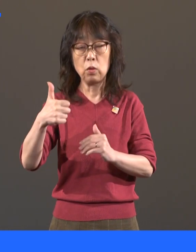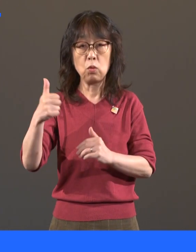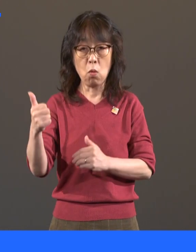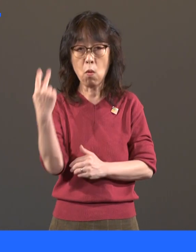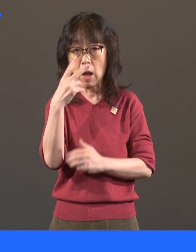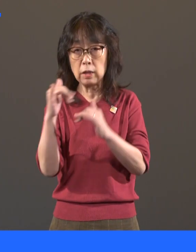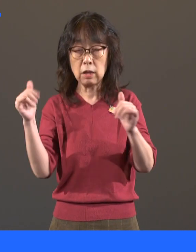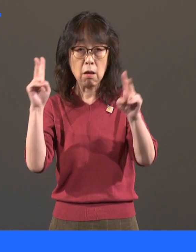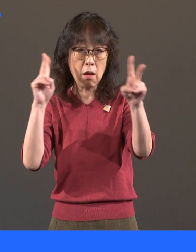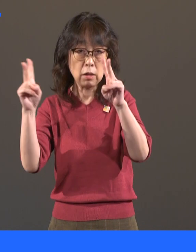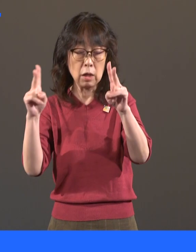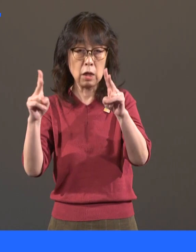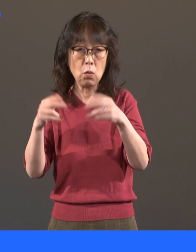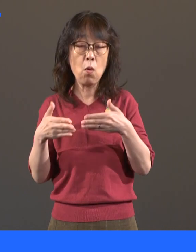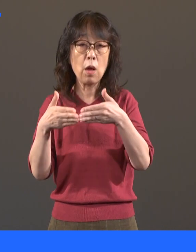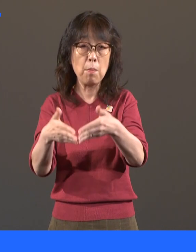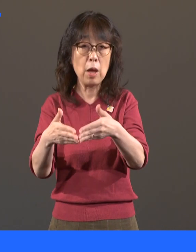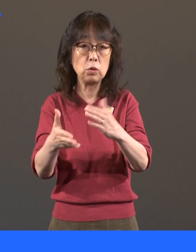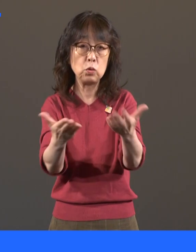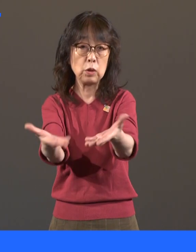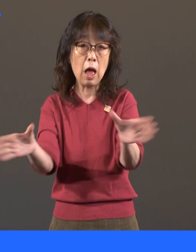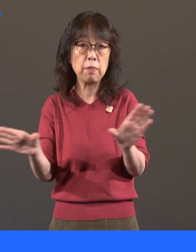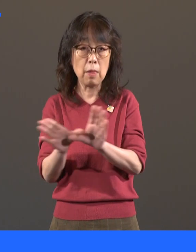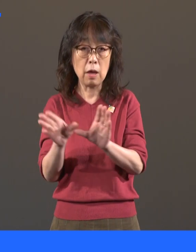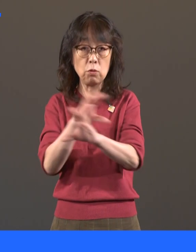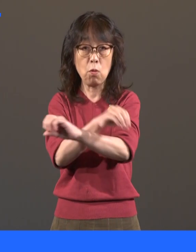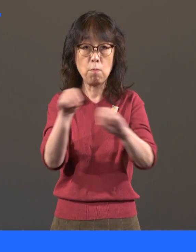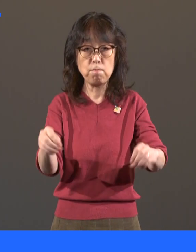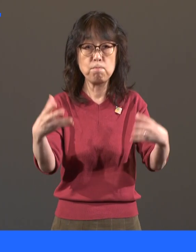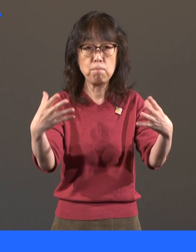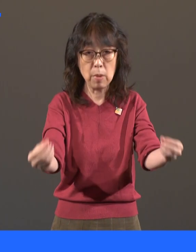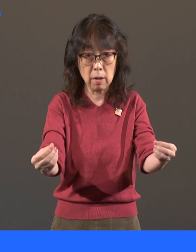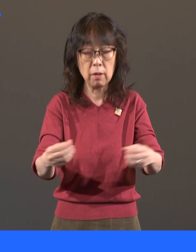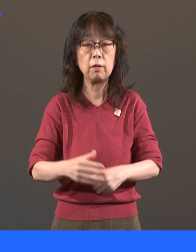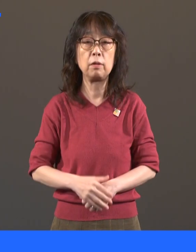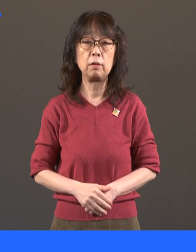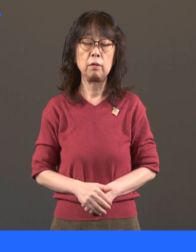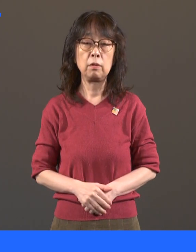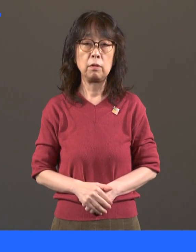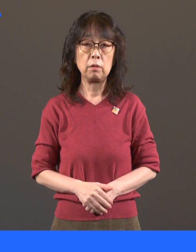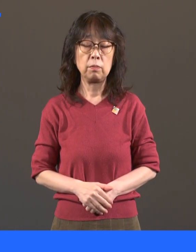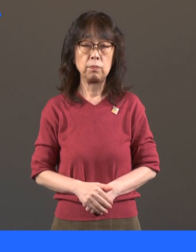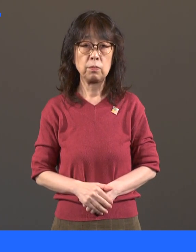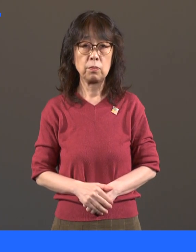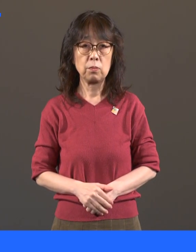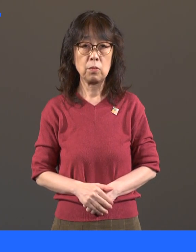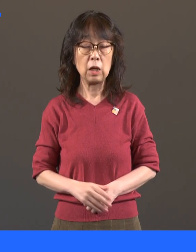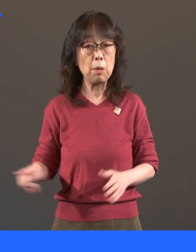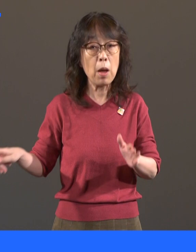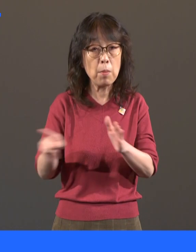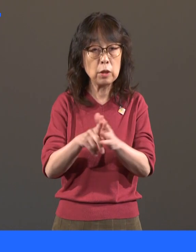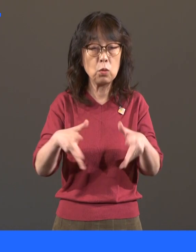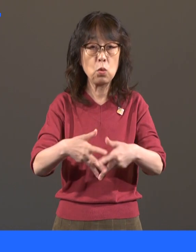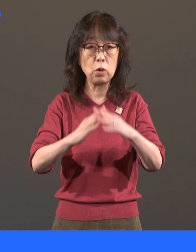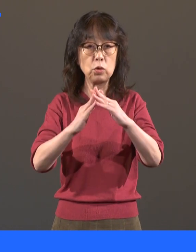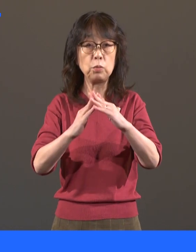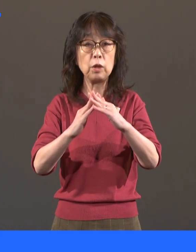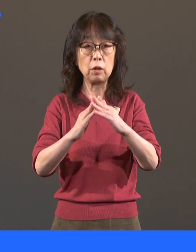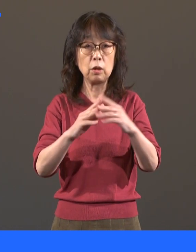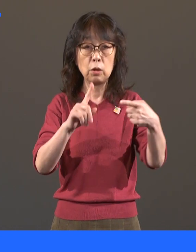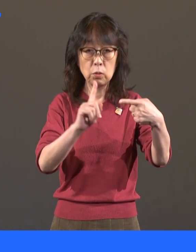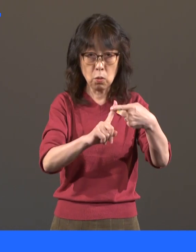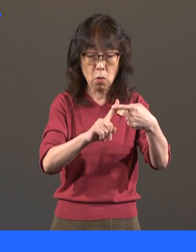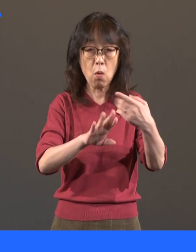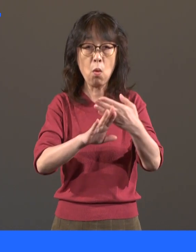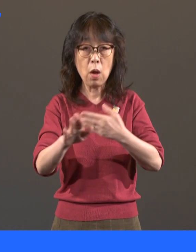皆様が加盟する団体と協定を締結をさせていただきましたえこれまでの取り組みに加えて